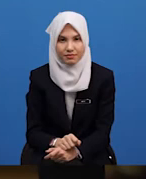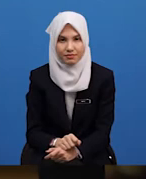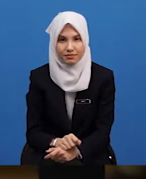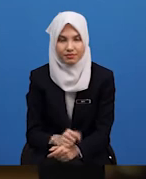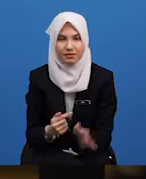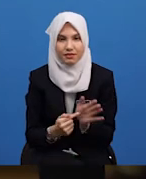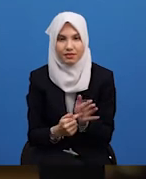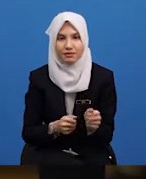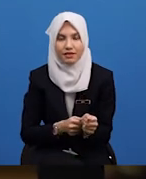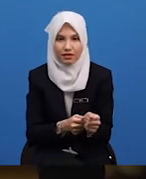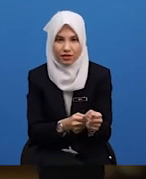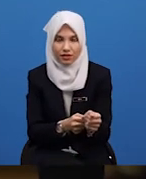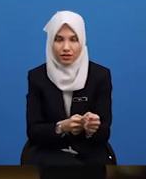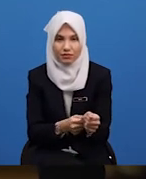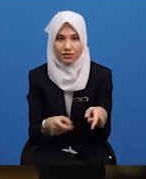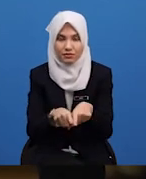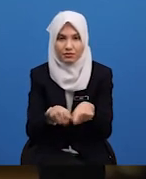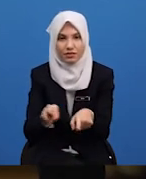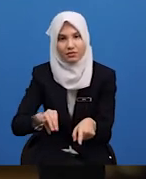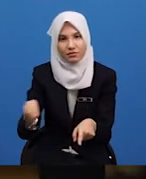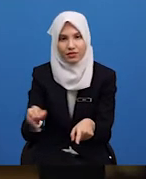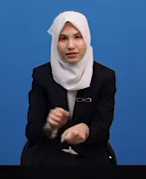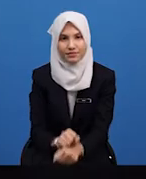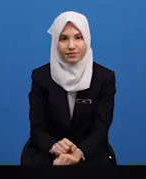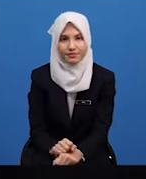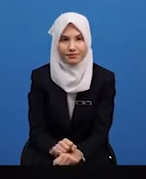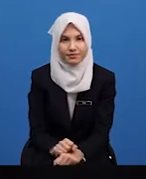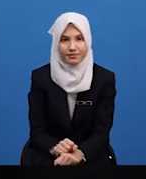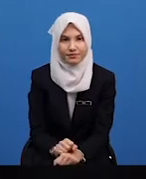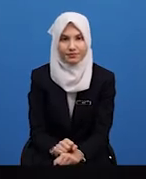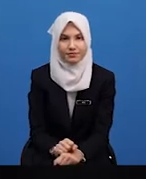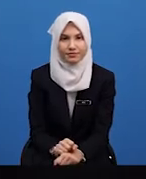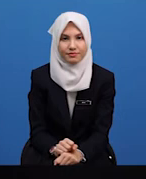metronom bersama-sama dengan murid-murid yang sedang menonton.